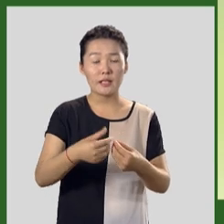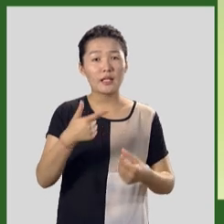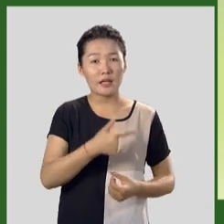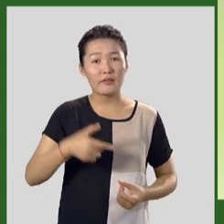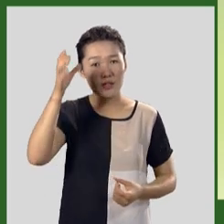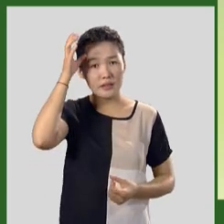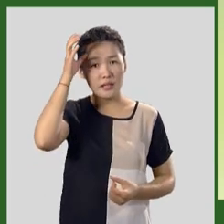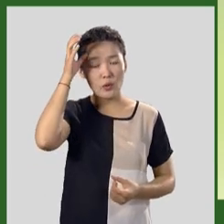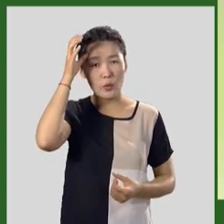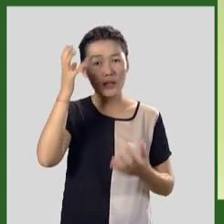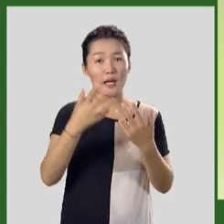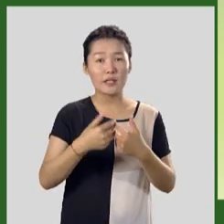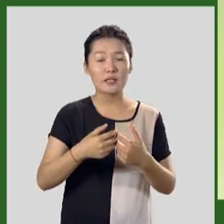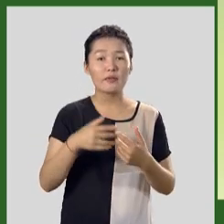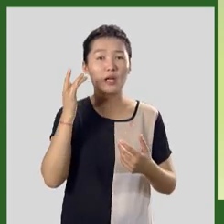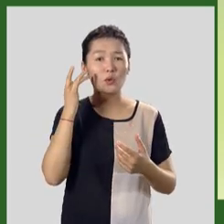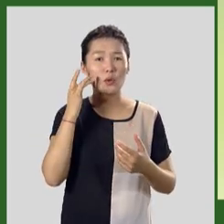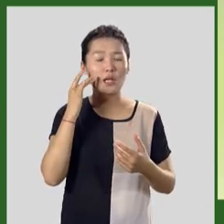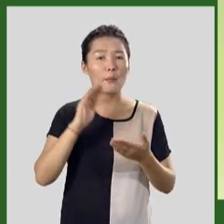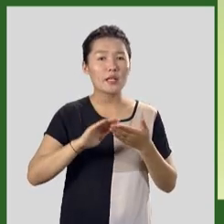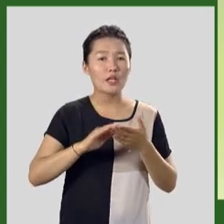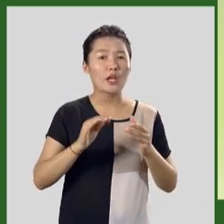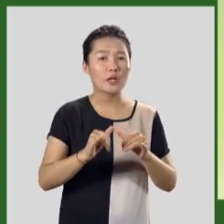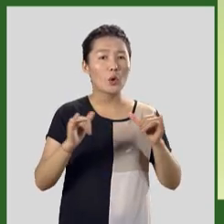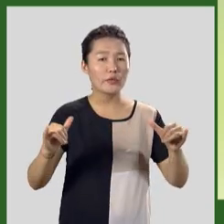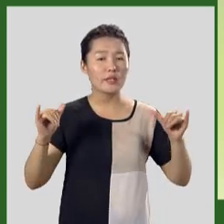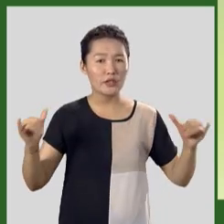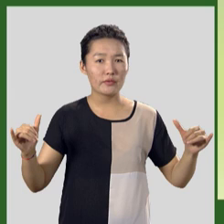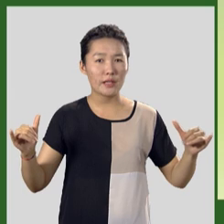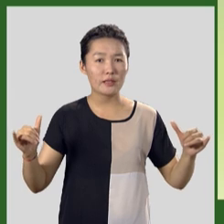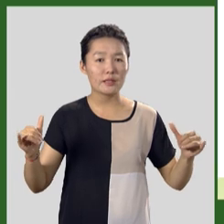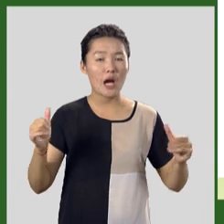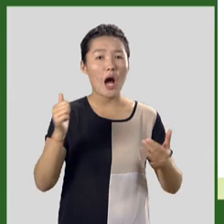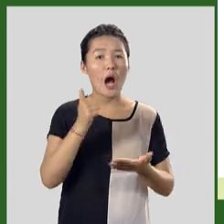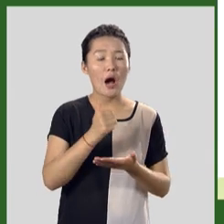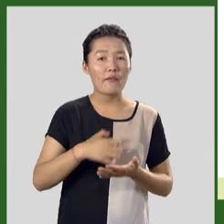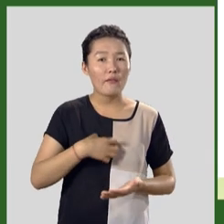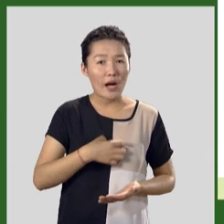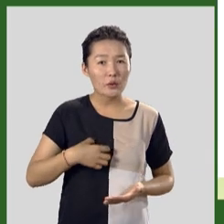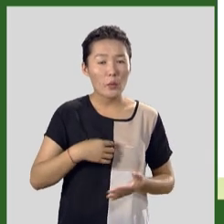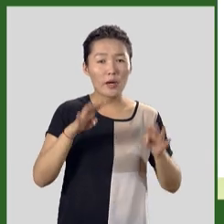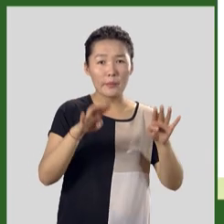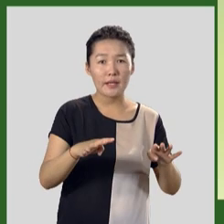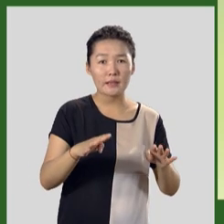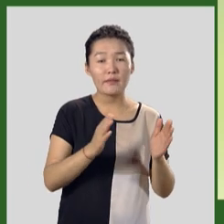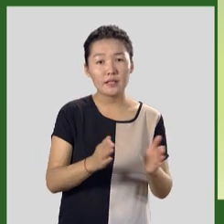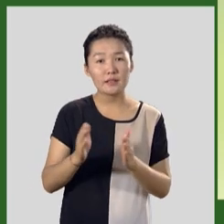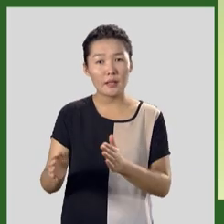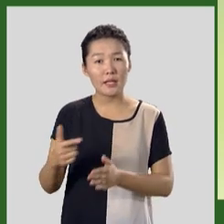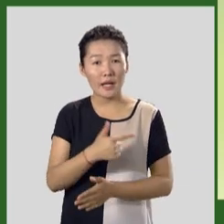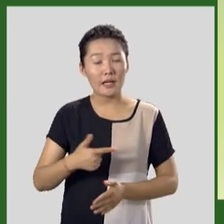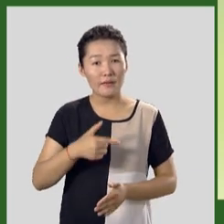которых постоянно увеличивается. Особое место в системе географических наук